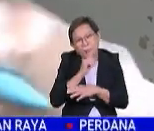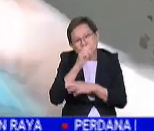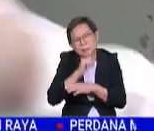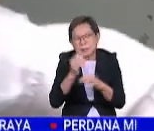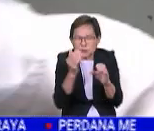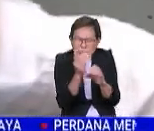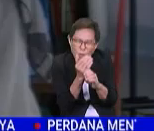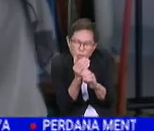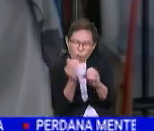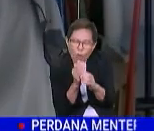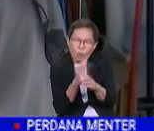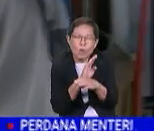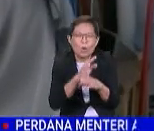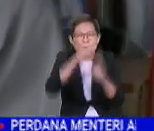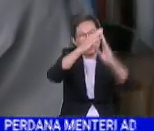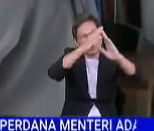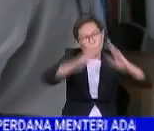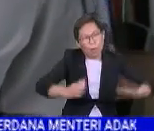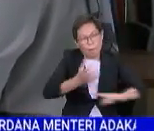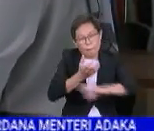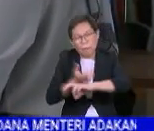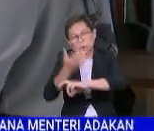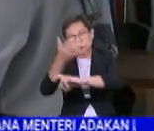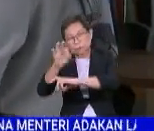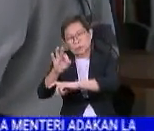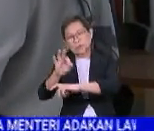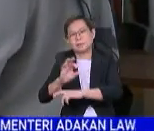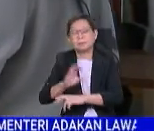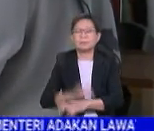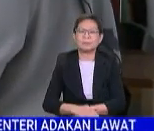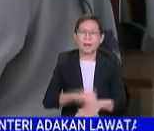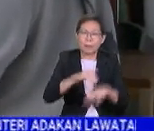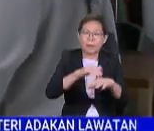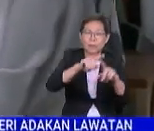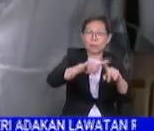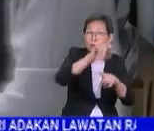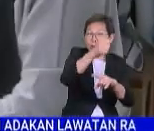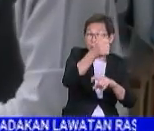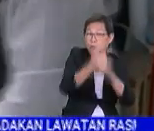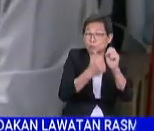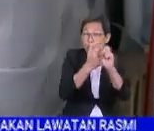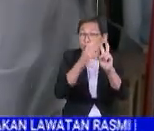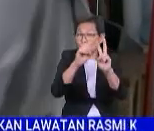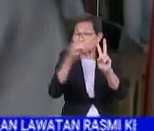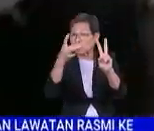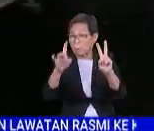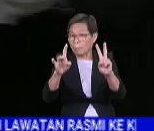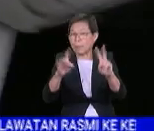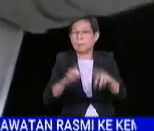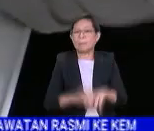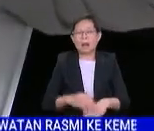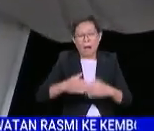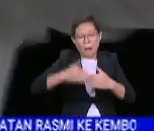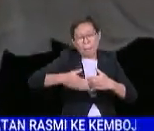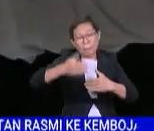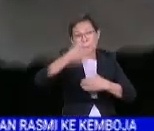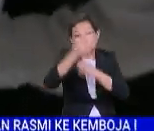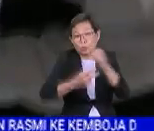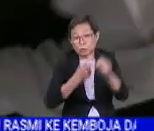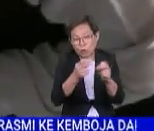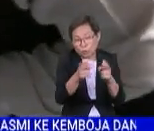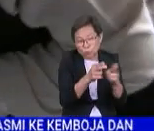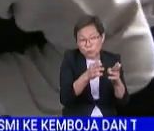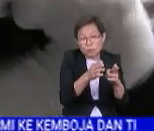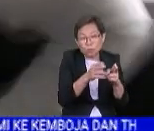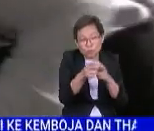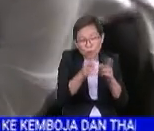secara kecil-kecilan di rumahnya di Batu 19 Cincin pada Oktober 2018. Selepas 2 tahun, usahawan ini